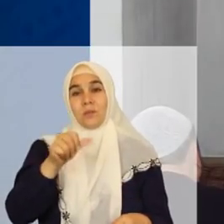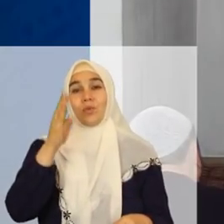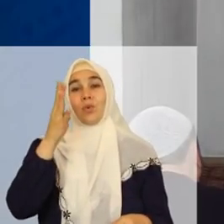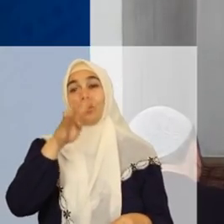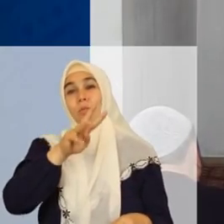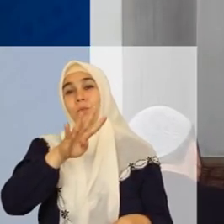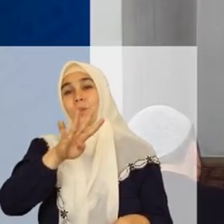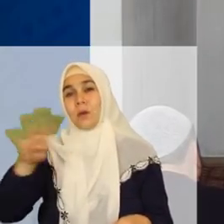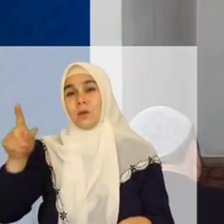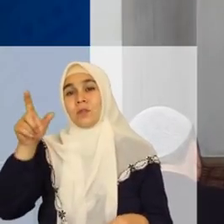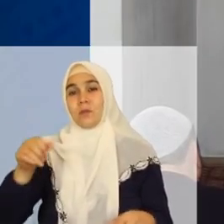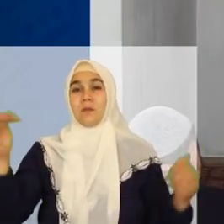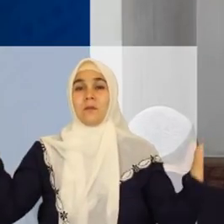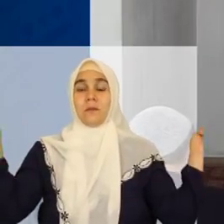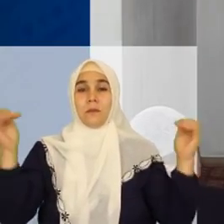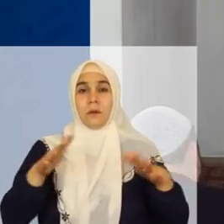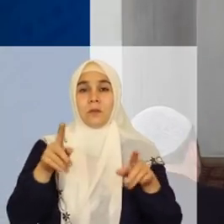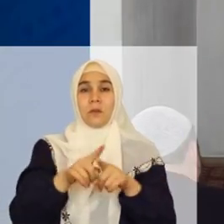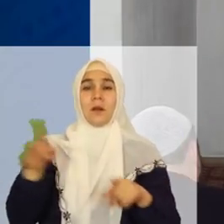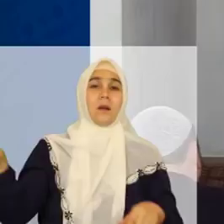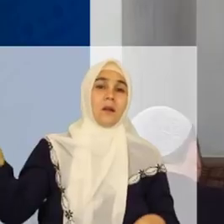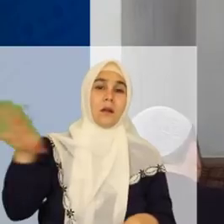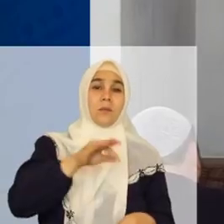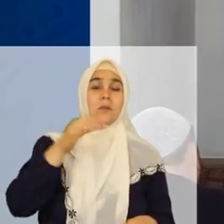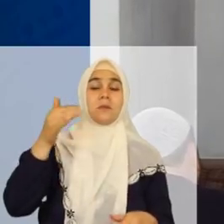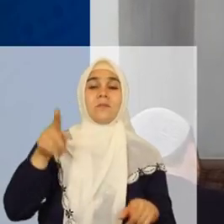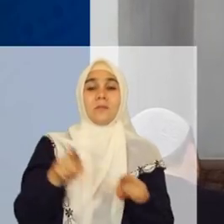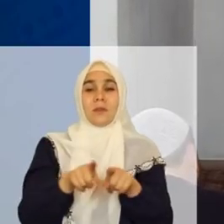4 million odam to'planadi. Hammasi bir xil.